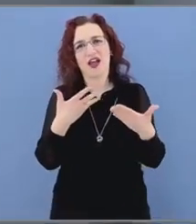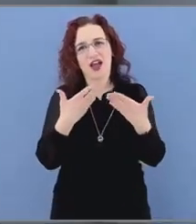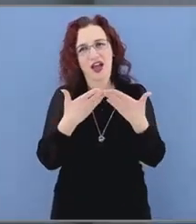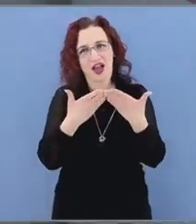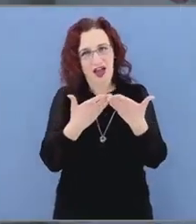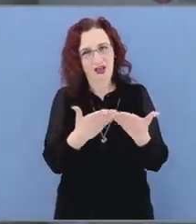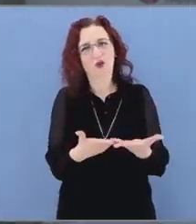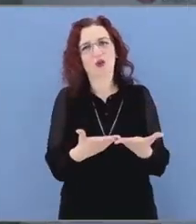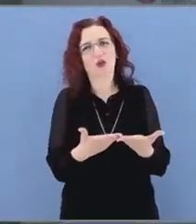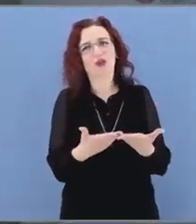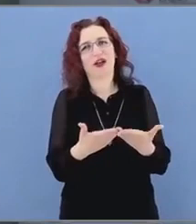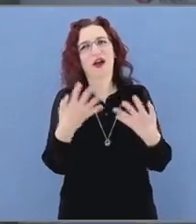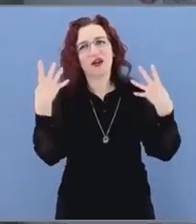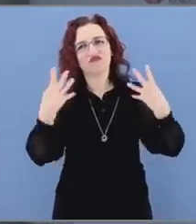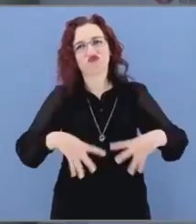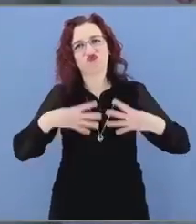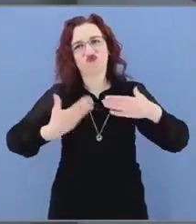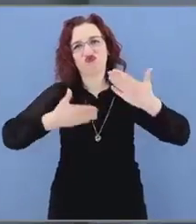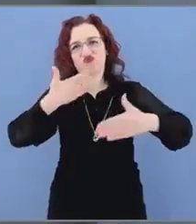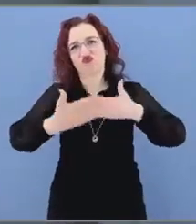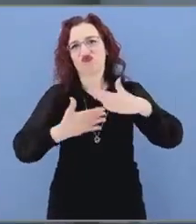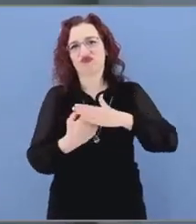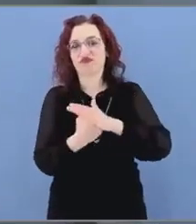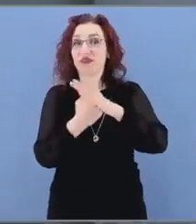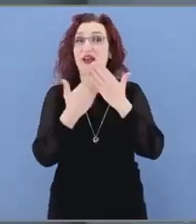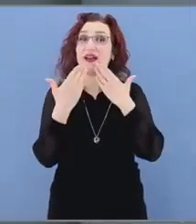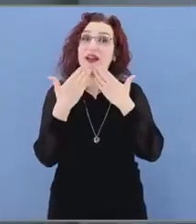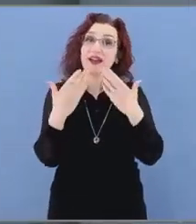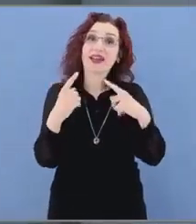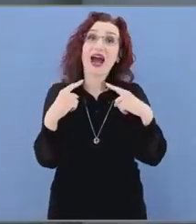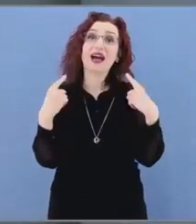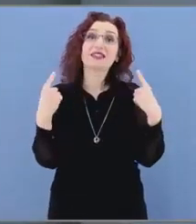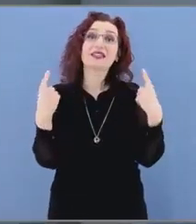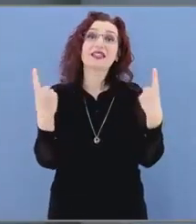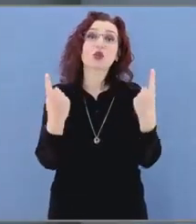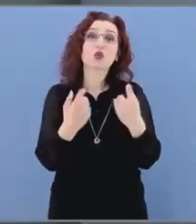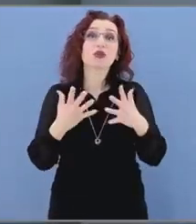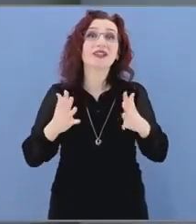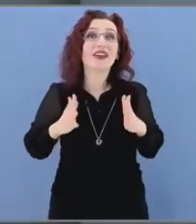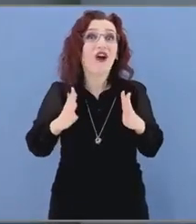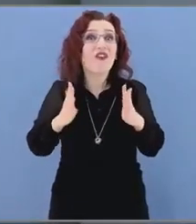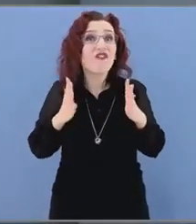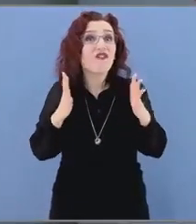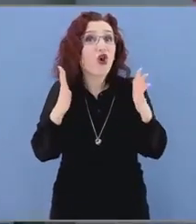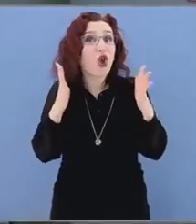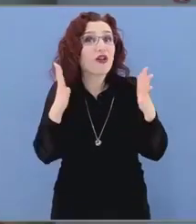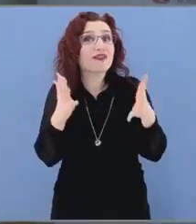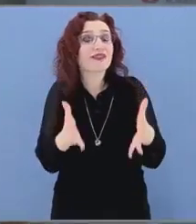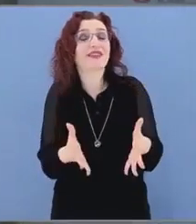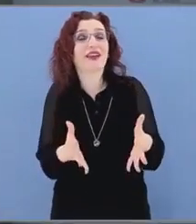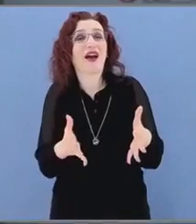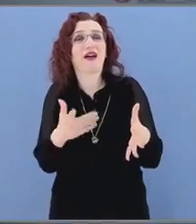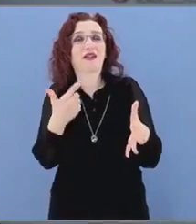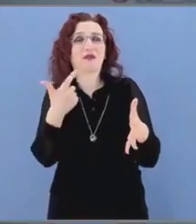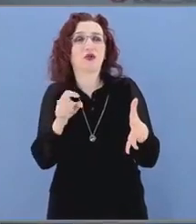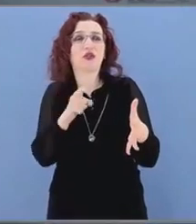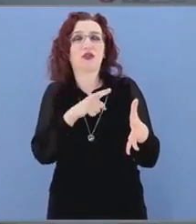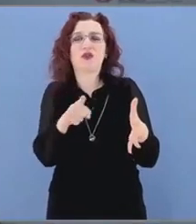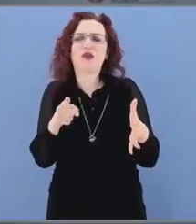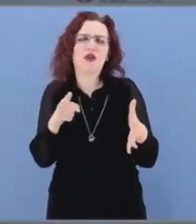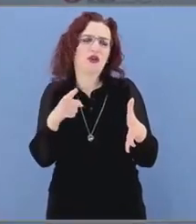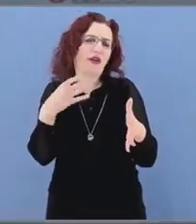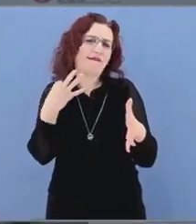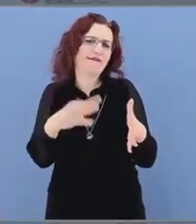macchine. Grazie a tutti i volontari e educatori di calcio sociale, veramente, per quello che fate, perché fate una cosa eccezionale, non so perché,